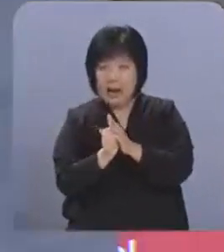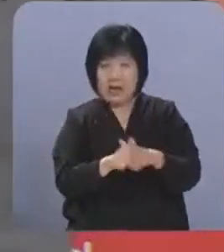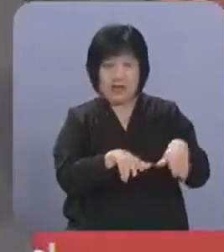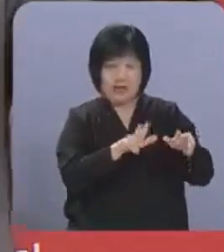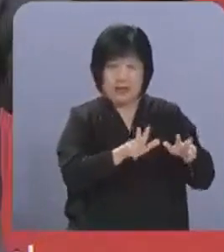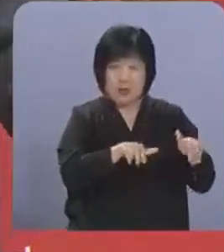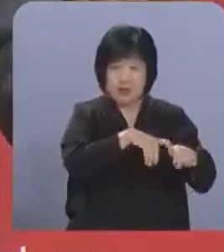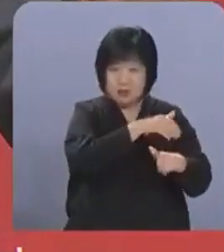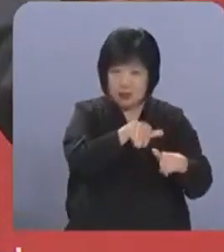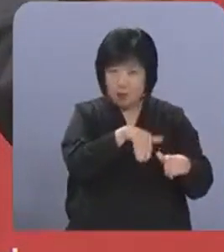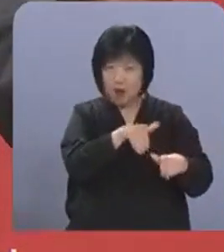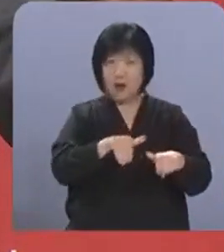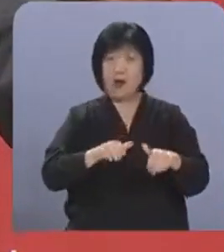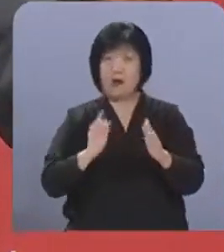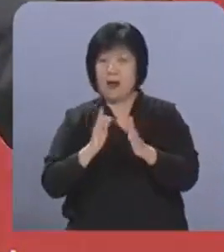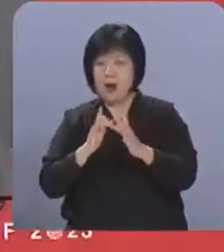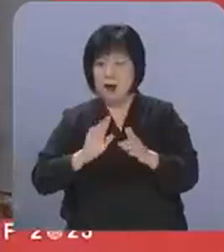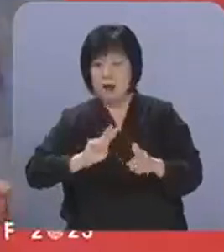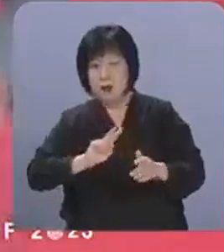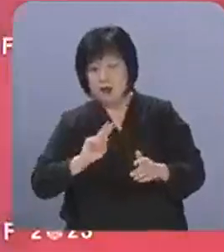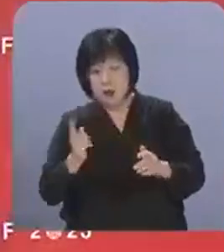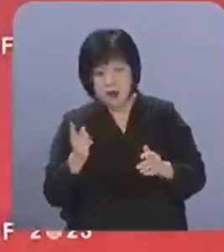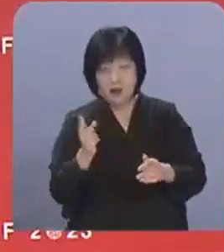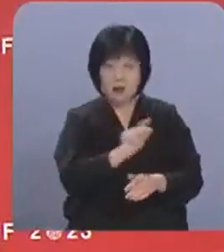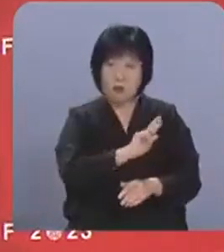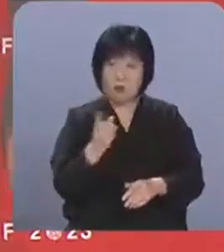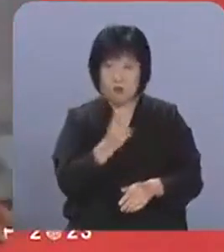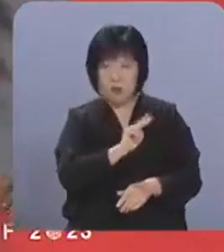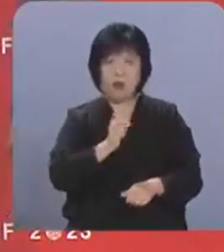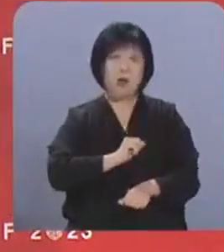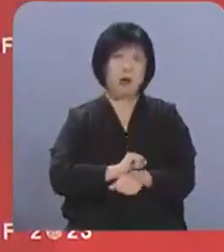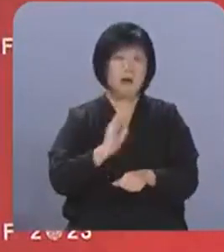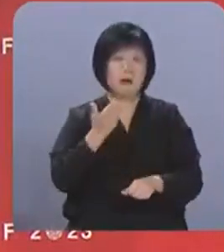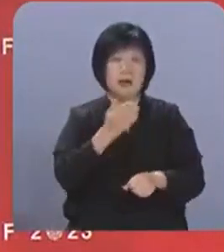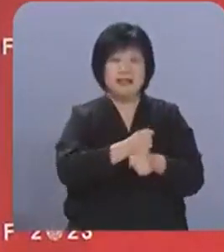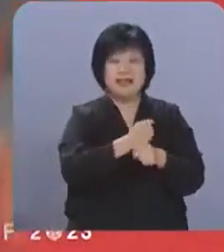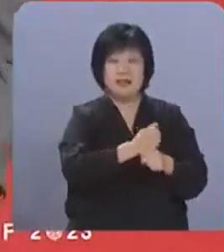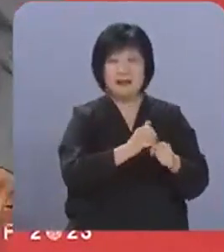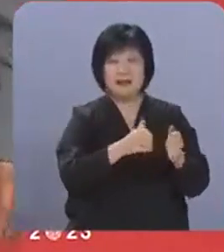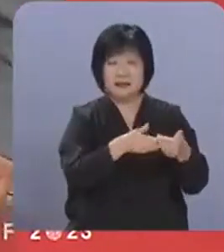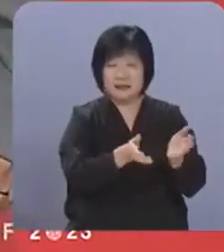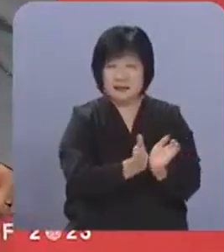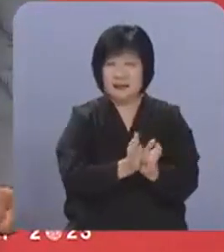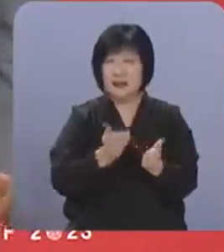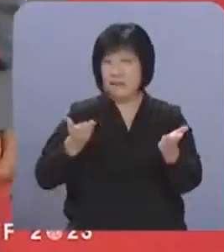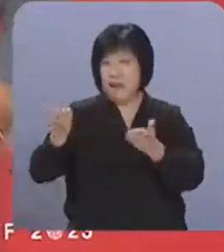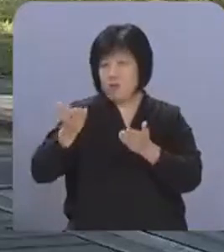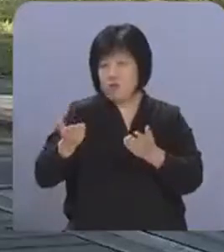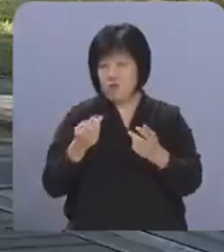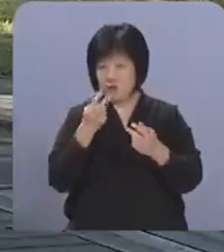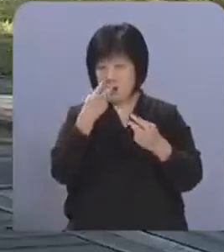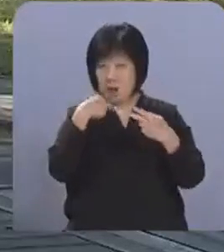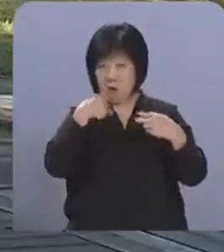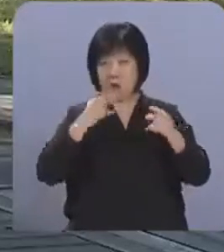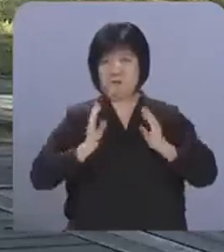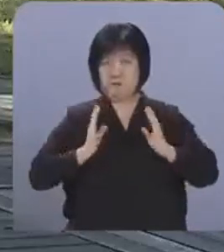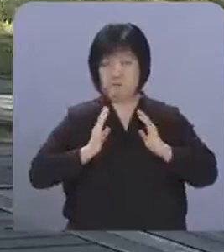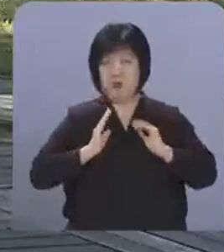경계를 넘나듭니다. 또 영화에 참여한 모두가 제작진과 배우 두 역할을 맡았습니다.